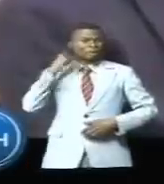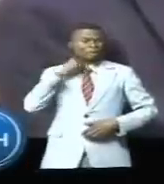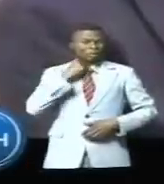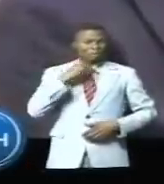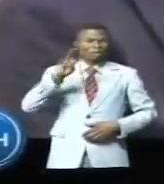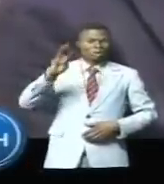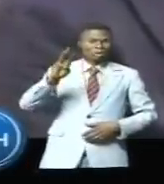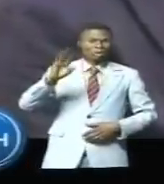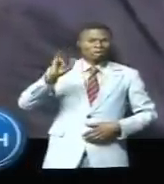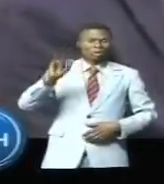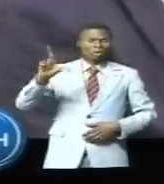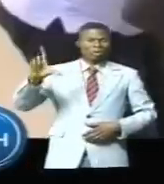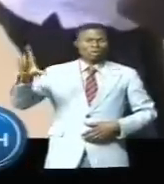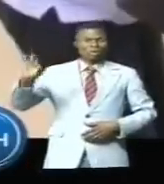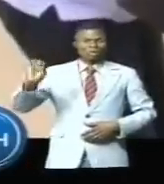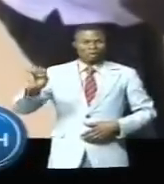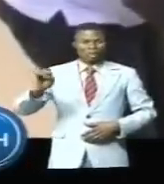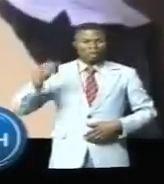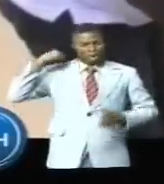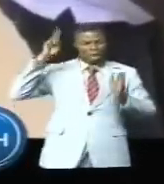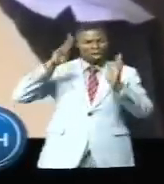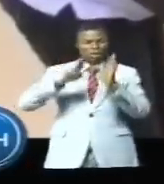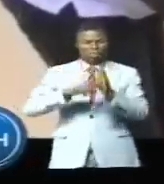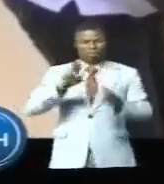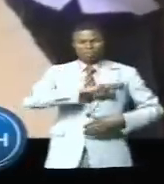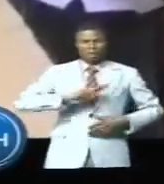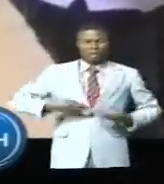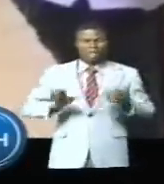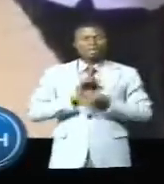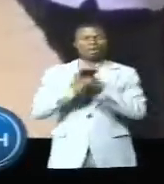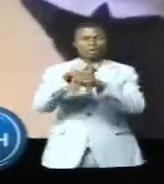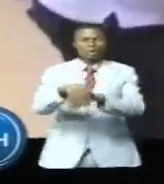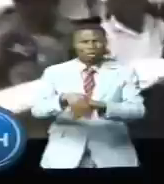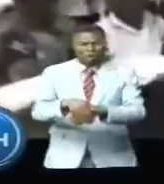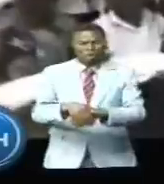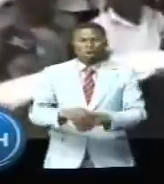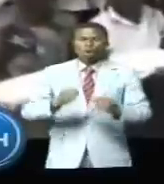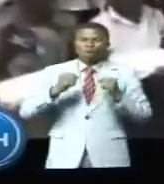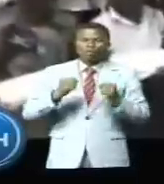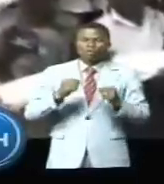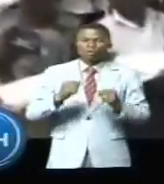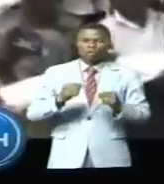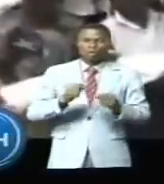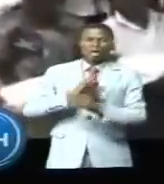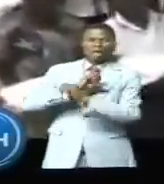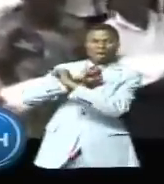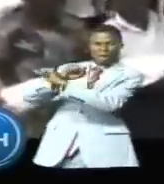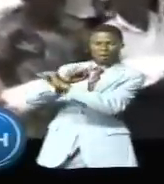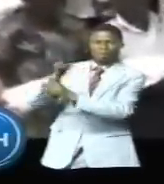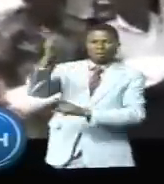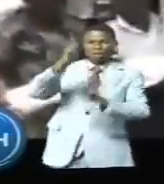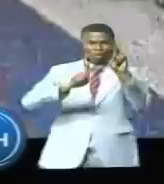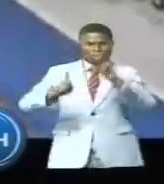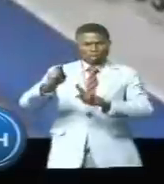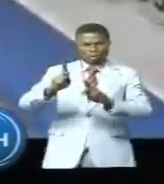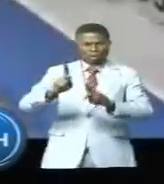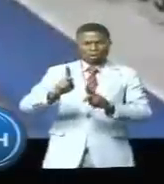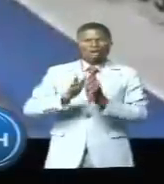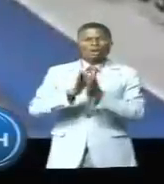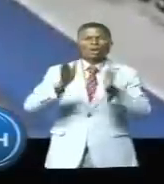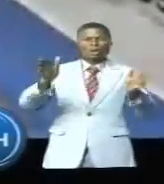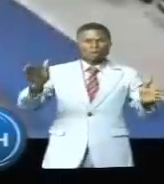Moudé. Le gouvernement de la République s'est engagé fermement à protéger la population tout